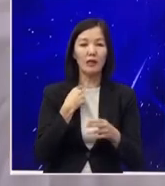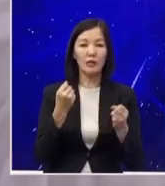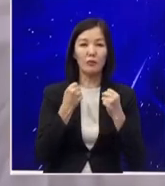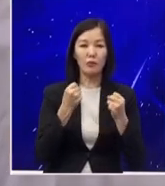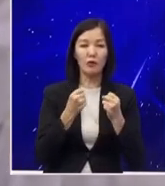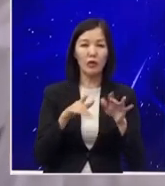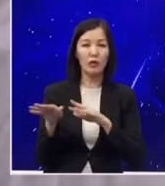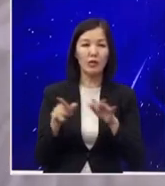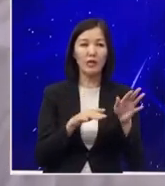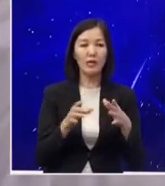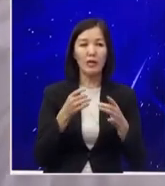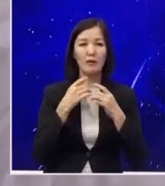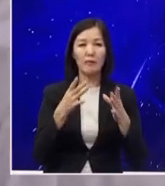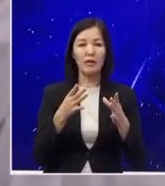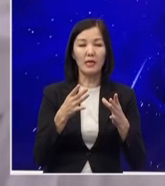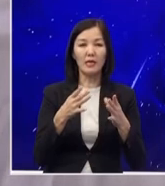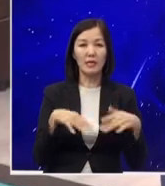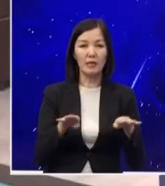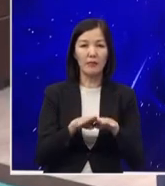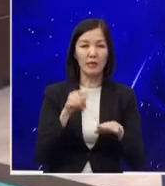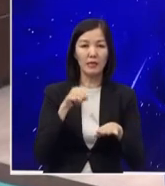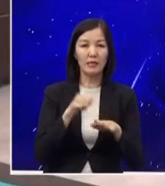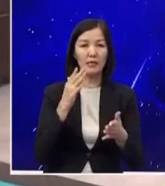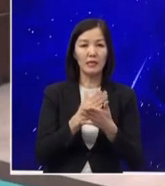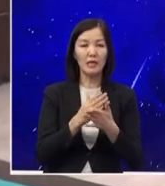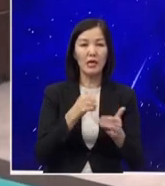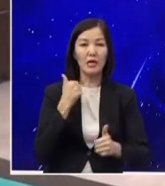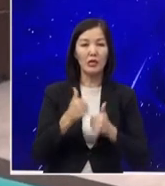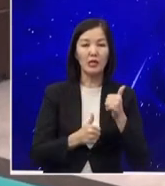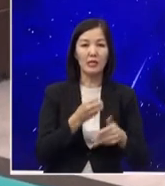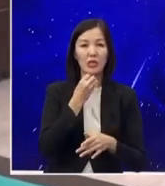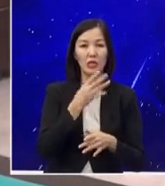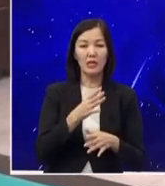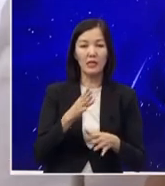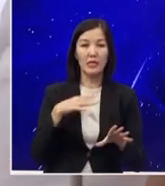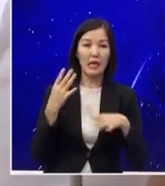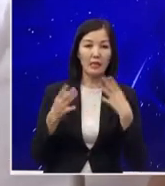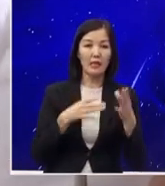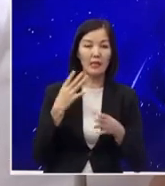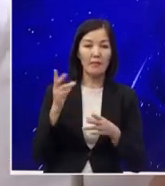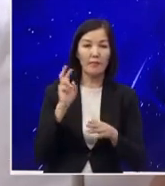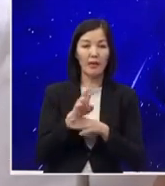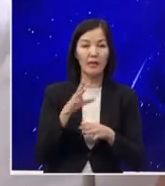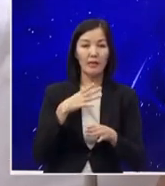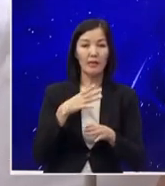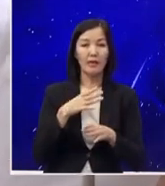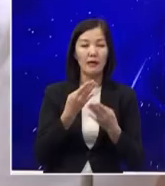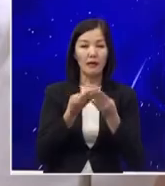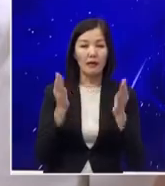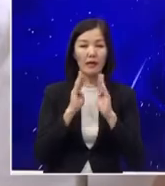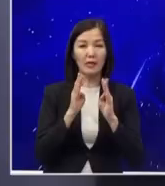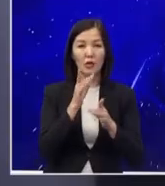спорттық шараны мереке ретінде қабылдады. Жарысқа жақсы дайындалып келгендігін дәлелдеуге тырысты. Олардың әрқайсысы карантин